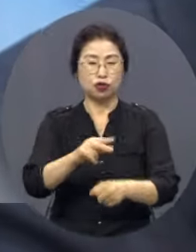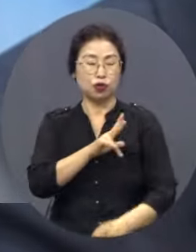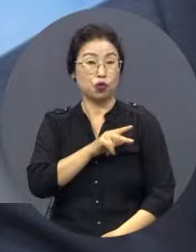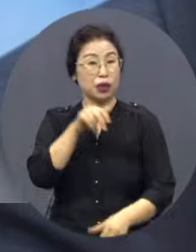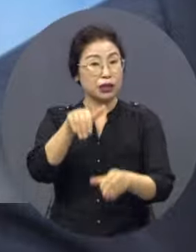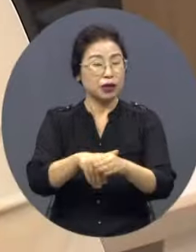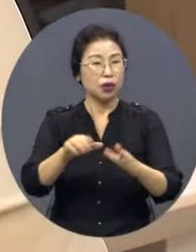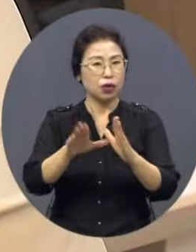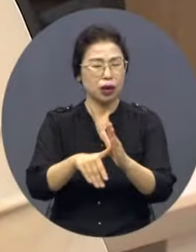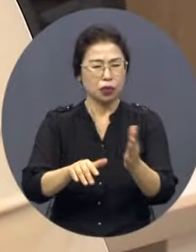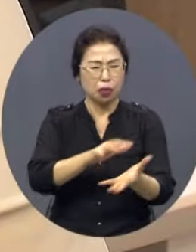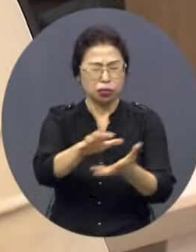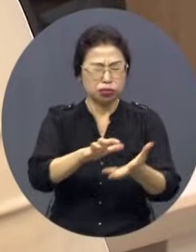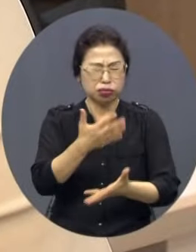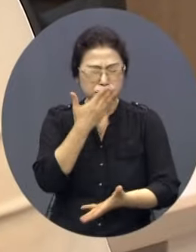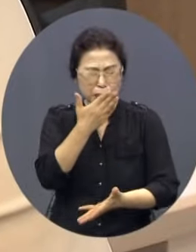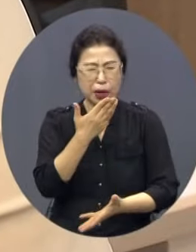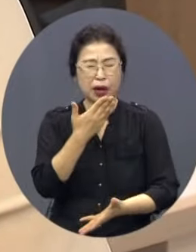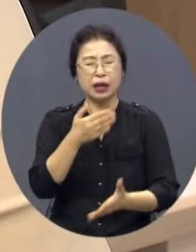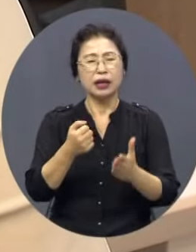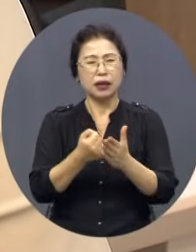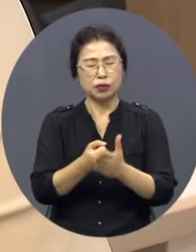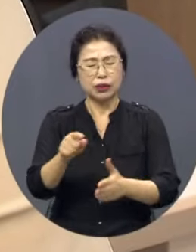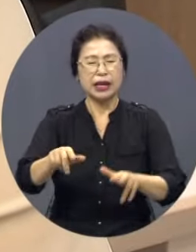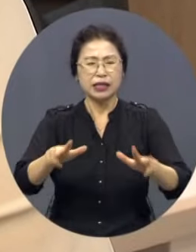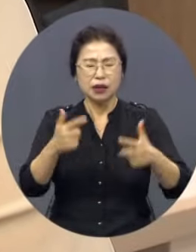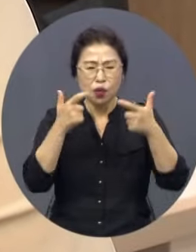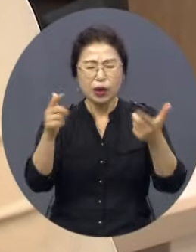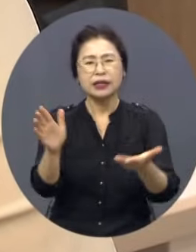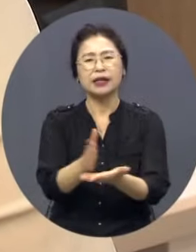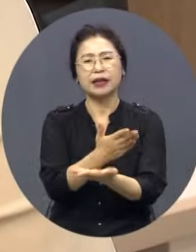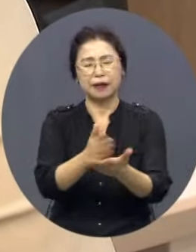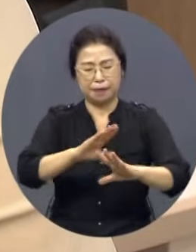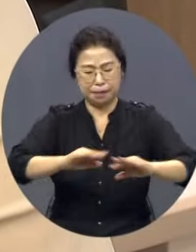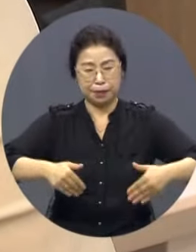지방선거에서도 논쟁거리로 만들어서는 안 된다고 밝혔습니다.